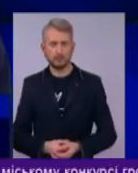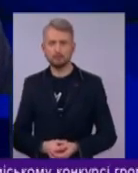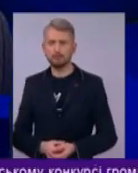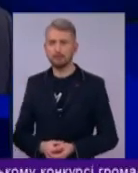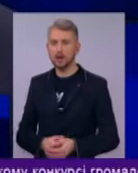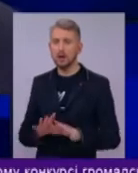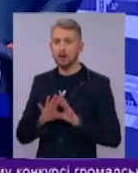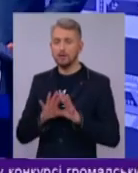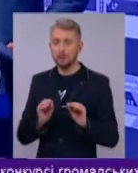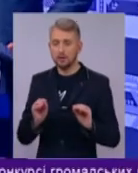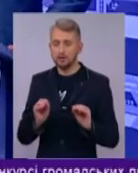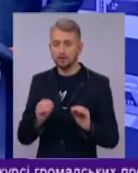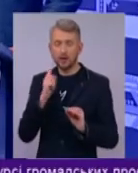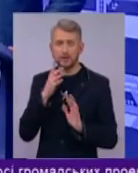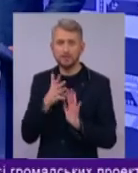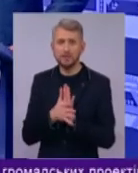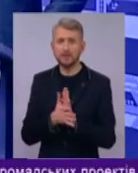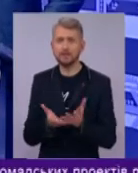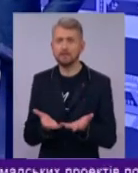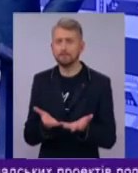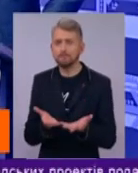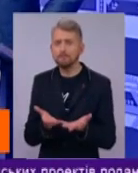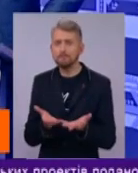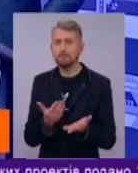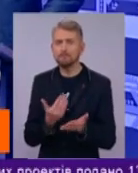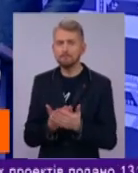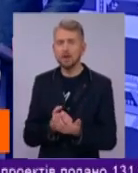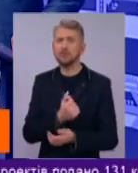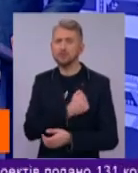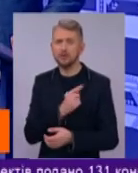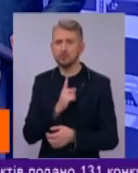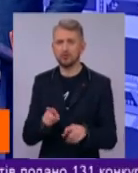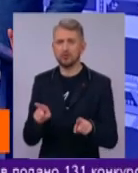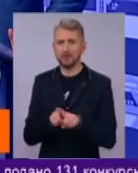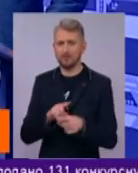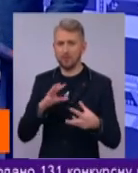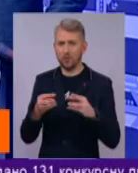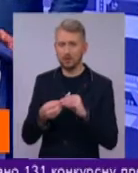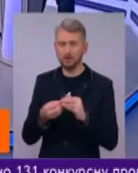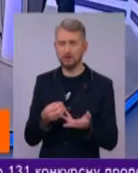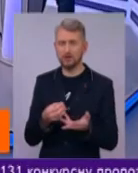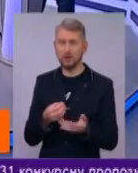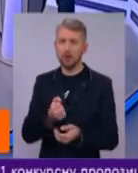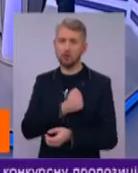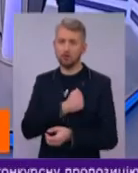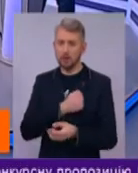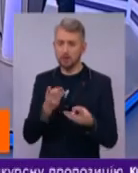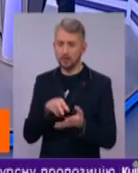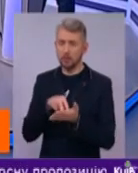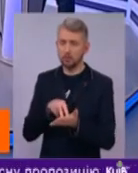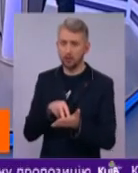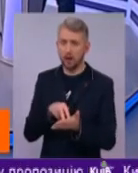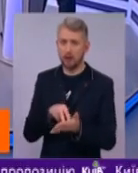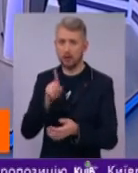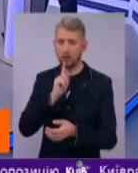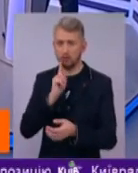Все, ось, розумієте, ось шкода, що так виходить. Солдатам треба стояти,